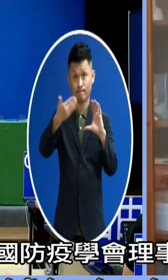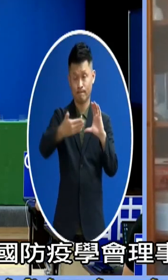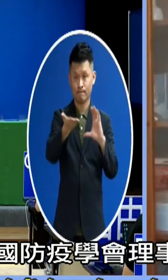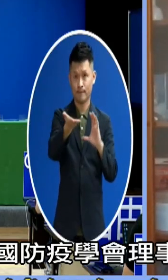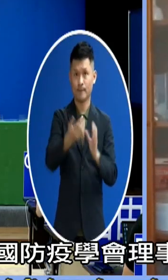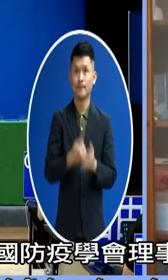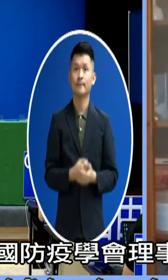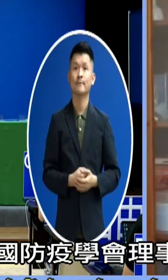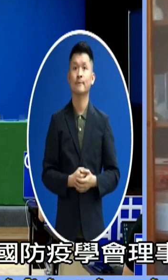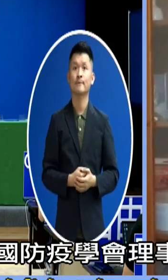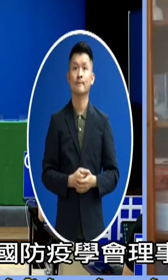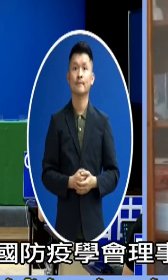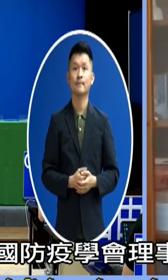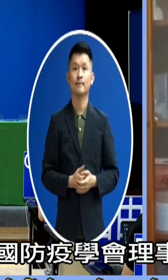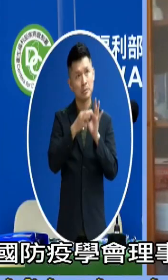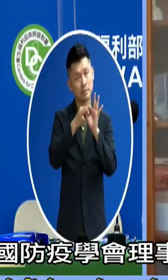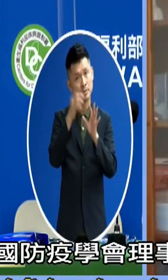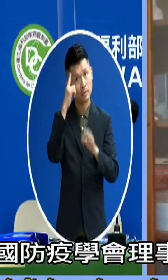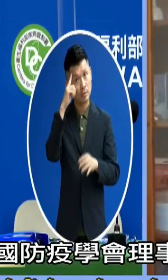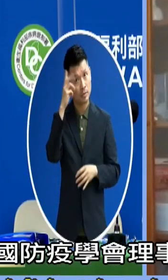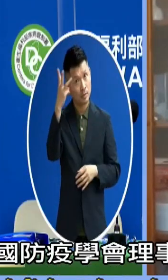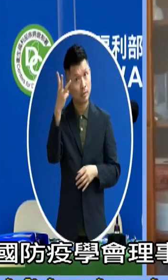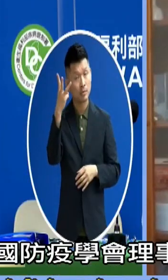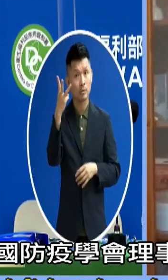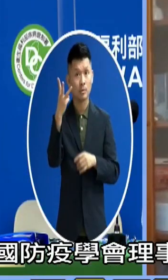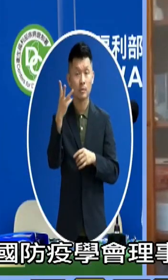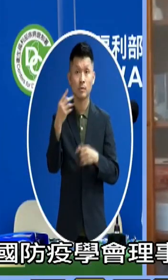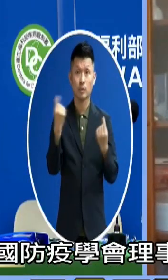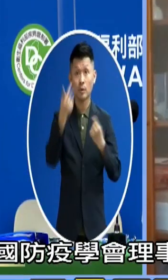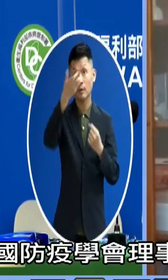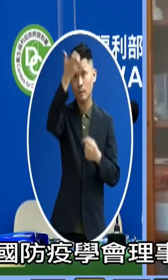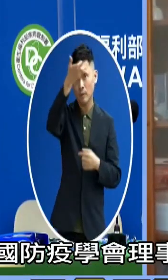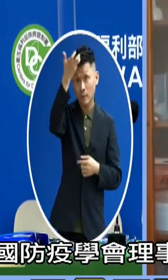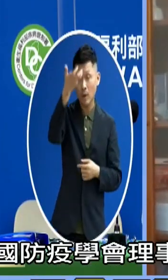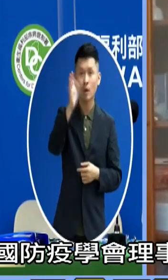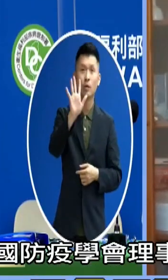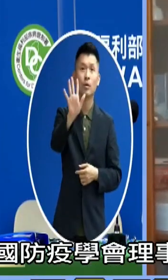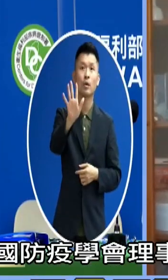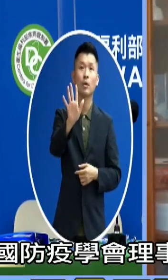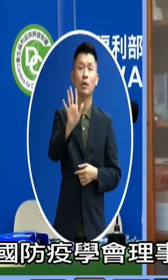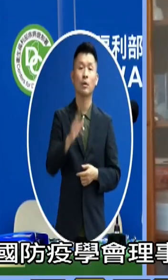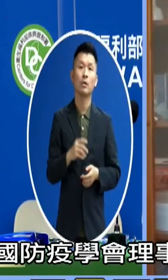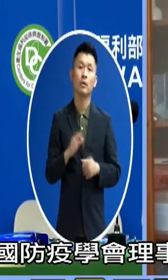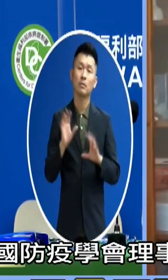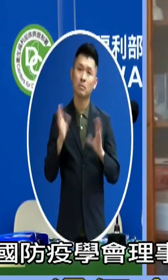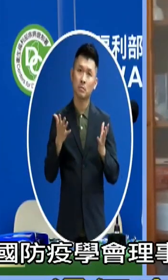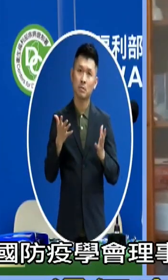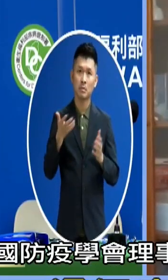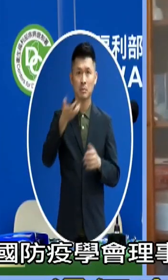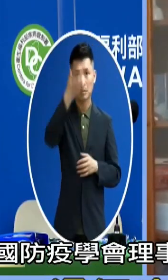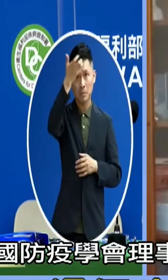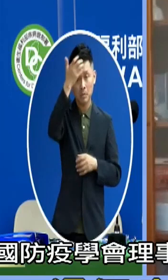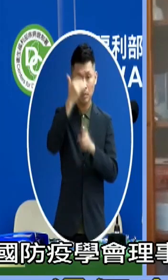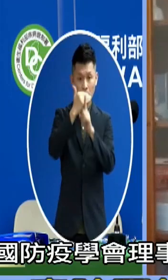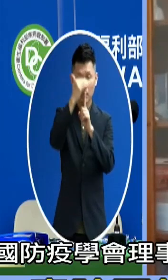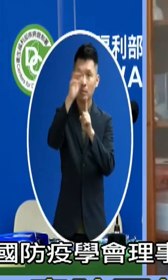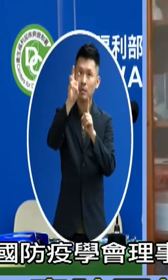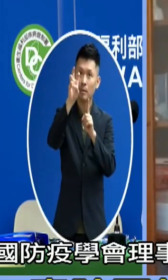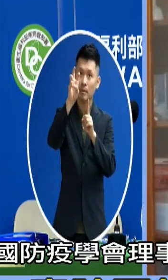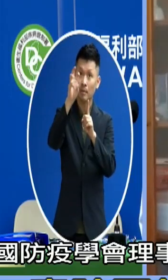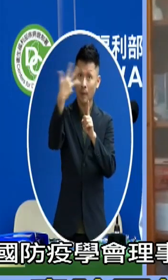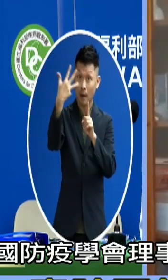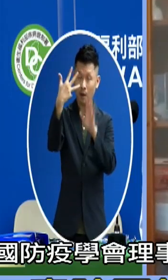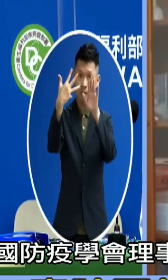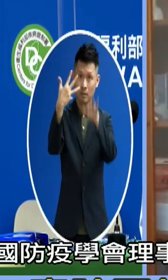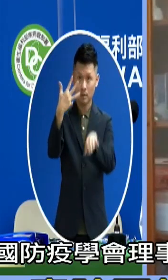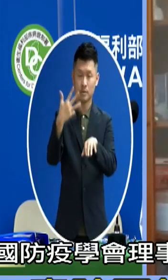业荡然无存。在现阶段我们国家正是面临减灾的时候，这个疫情指挥中心应该要